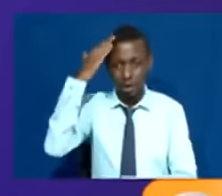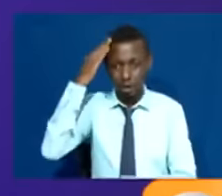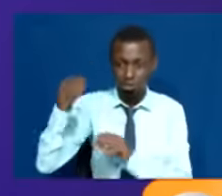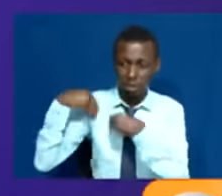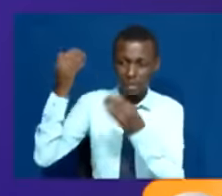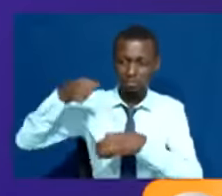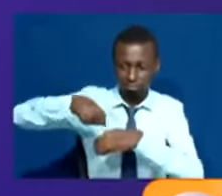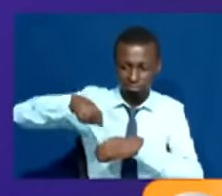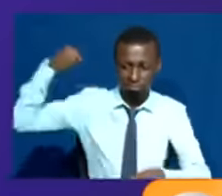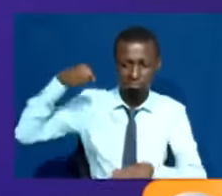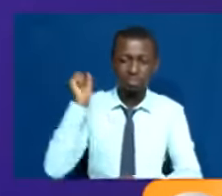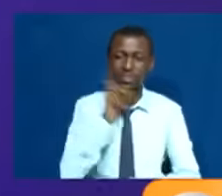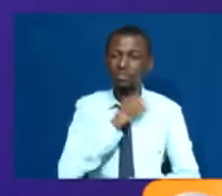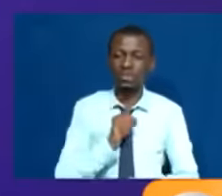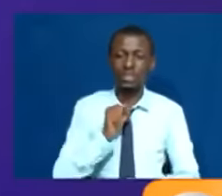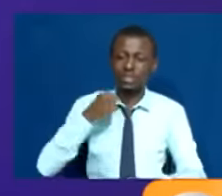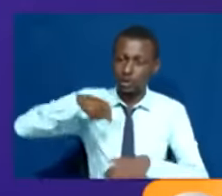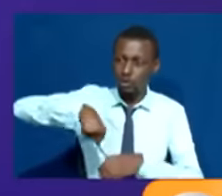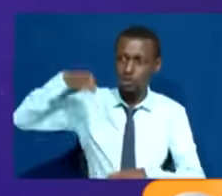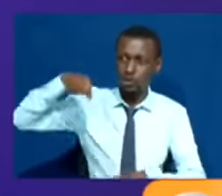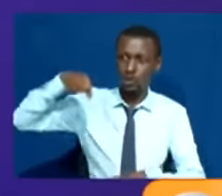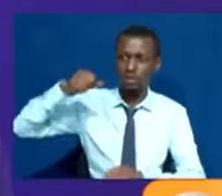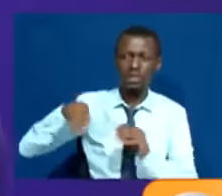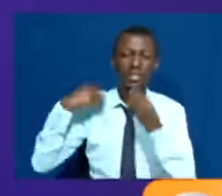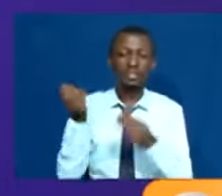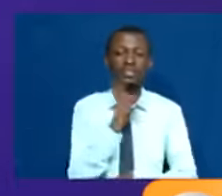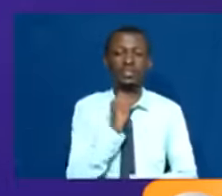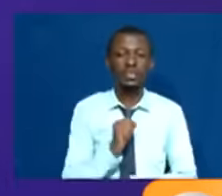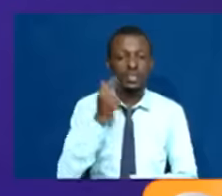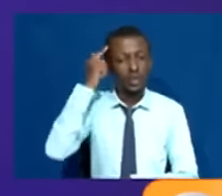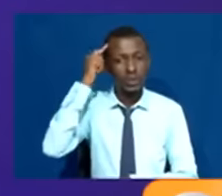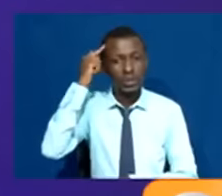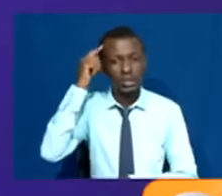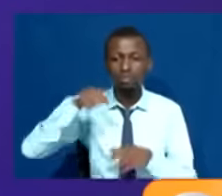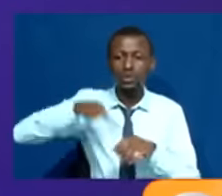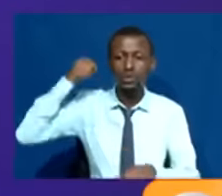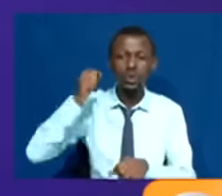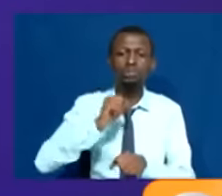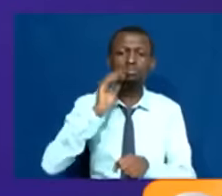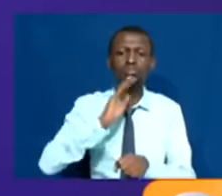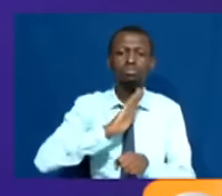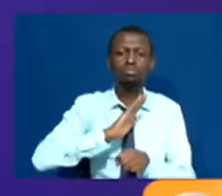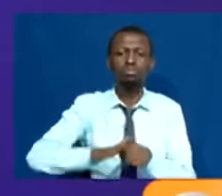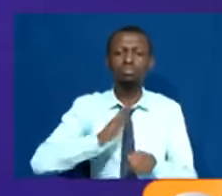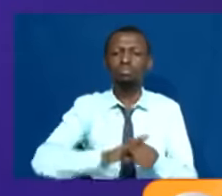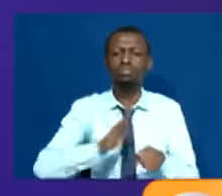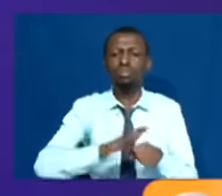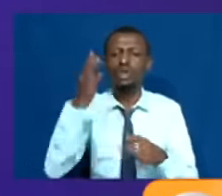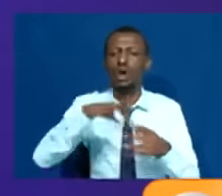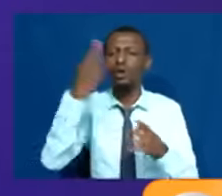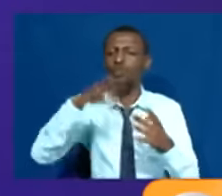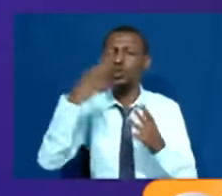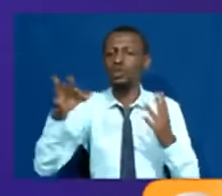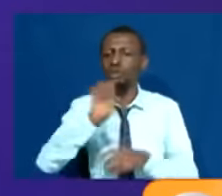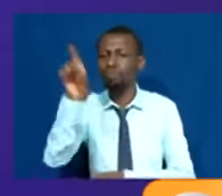panga pale, nilipatiwa sword kubwa hivi. Kwani mnafikiri hiyo sword ni ya kukata mboga? Si ni ya